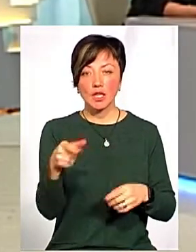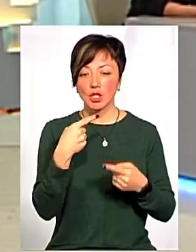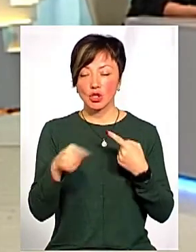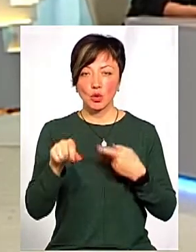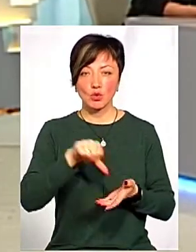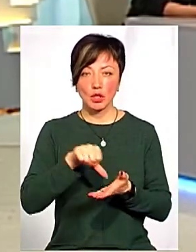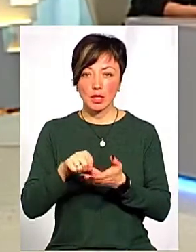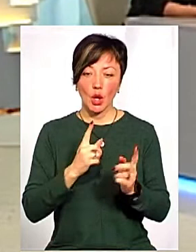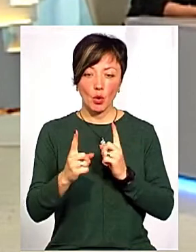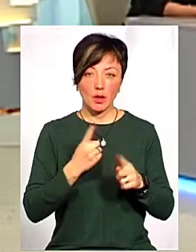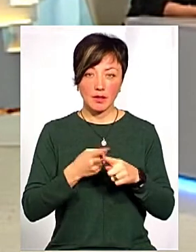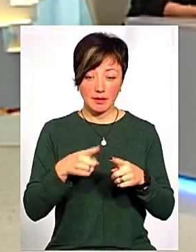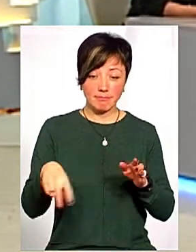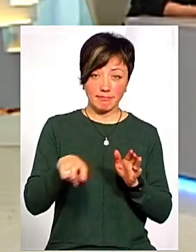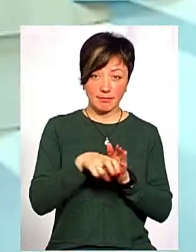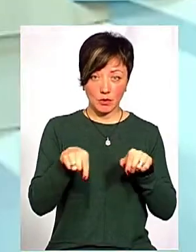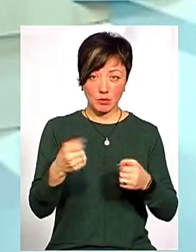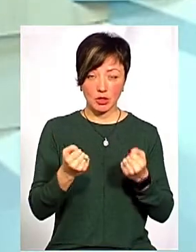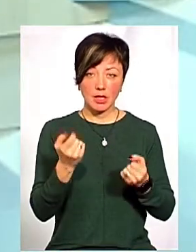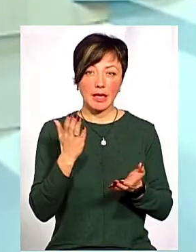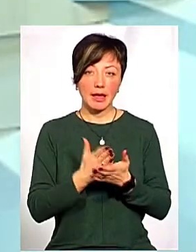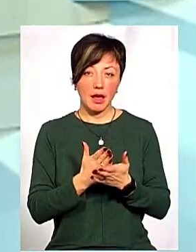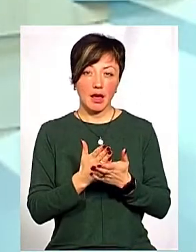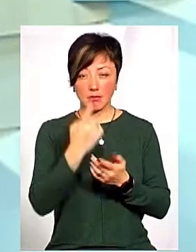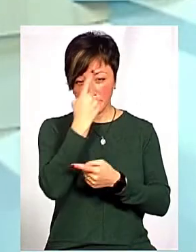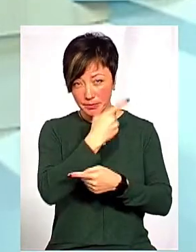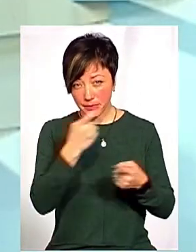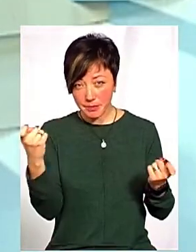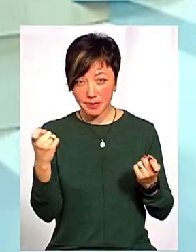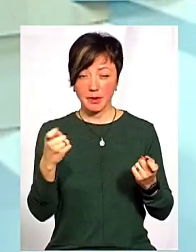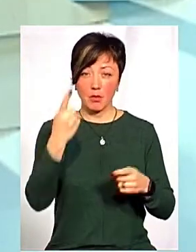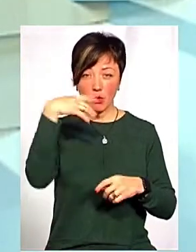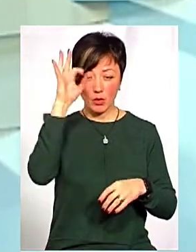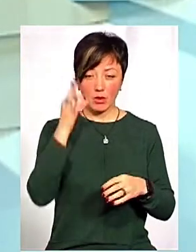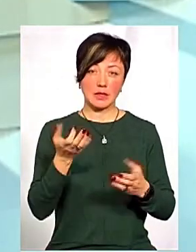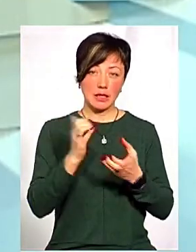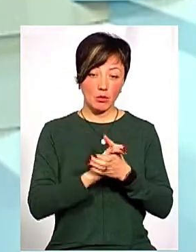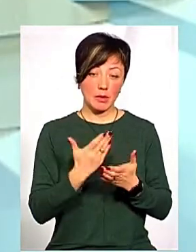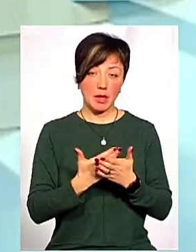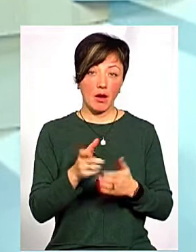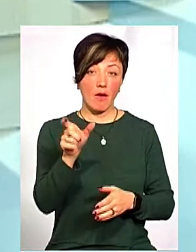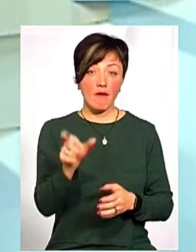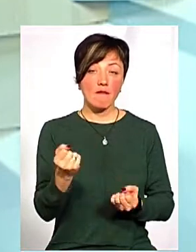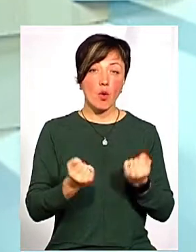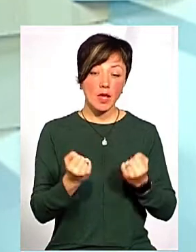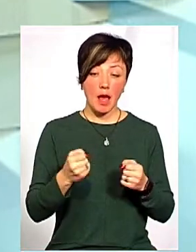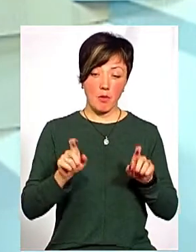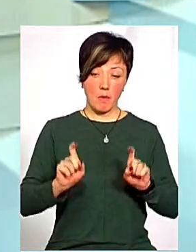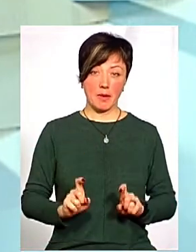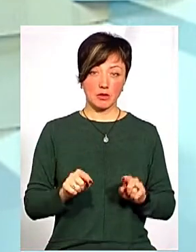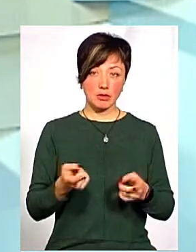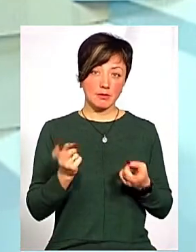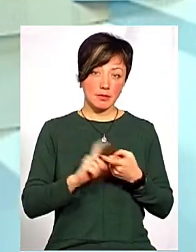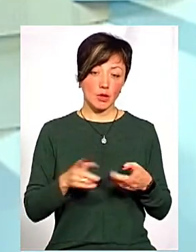інших учасників, які рухаються в даному транспортному засобі, є орієнтування, всі патрульні ознайомлюються з даним орієнтуванням, якщо, наприклад, водій або пасажири причетні